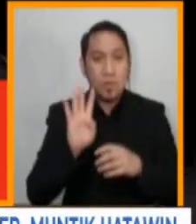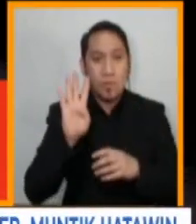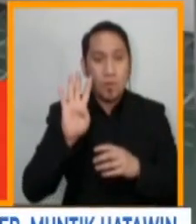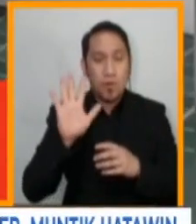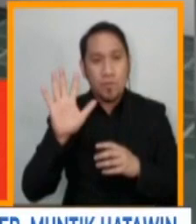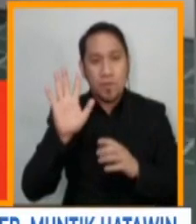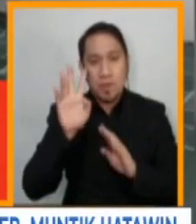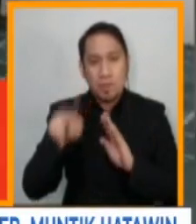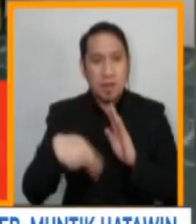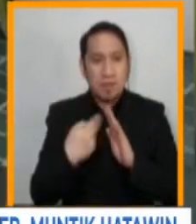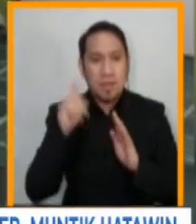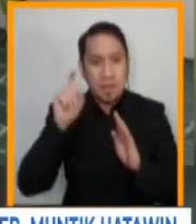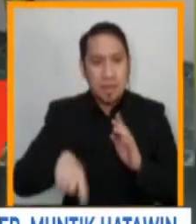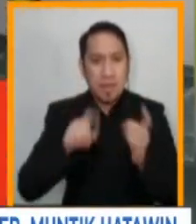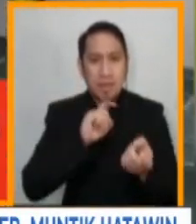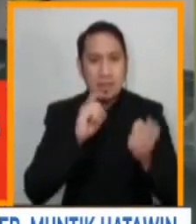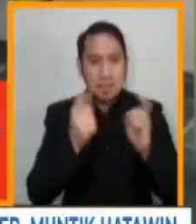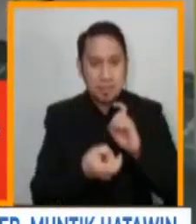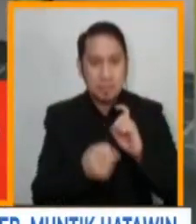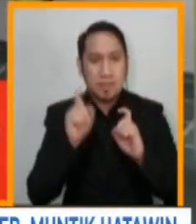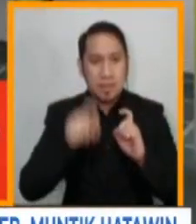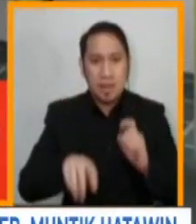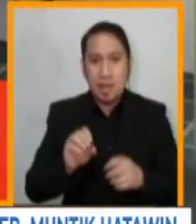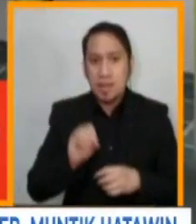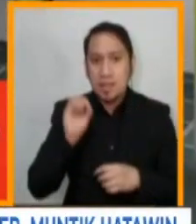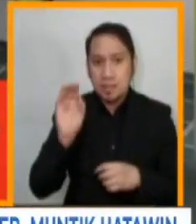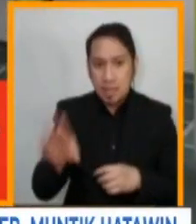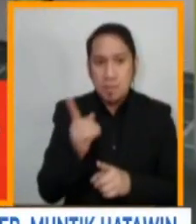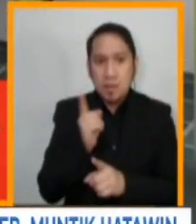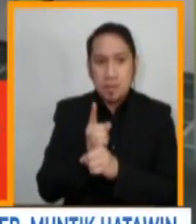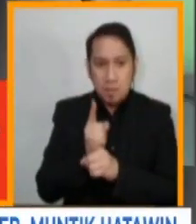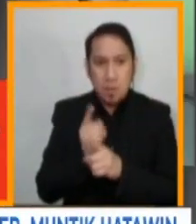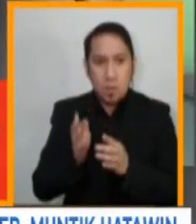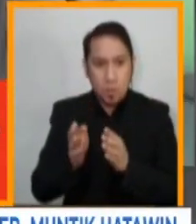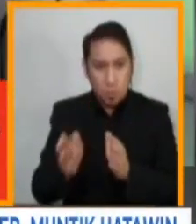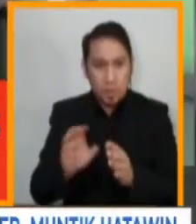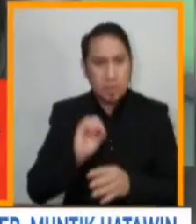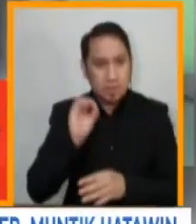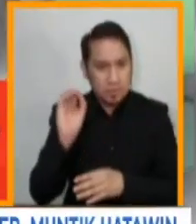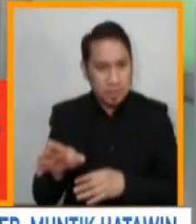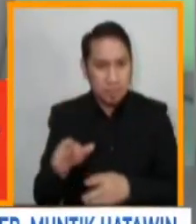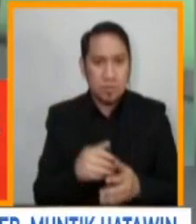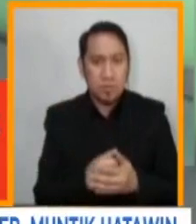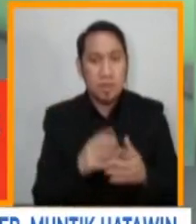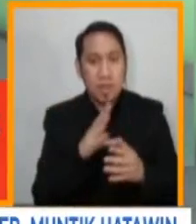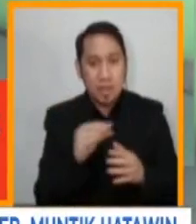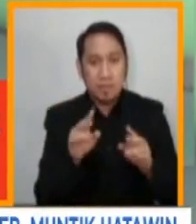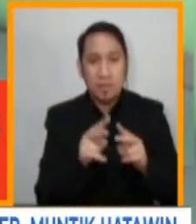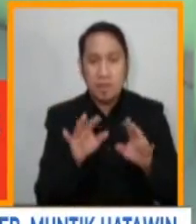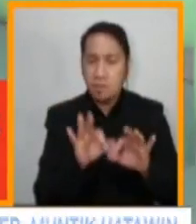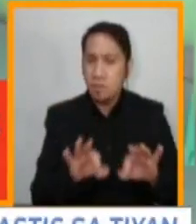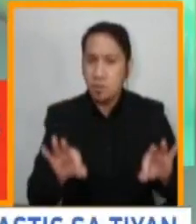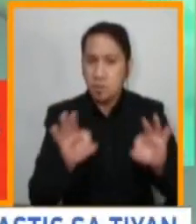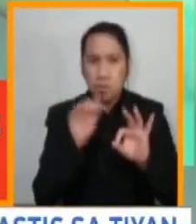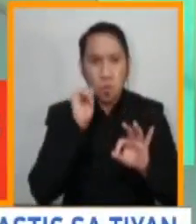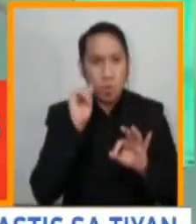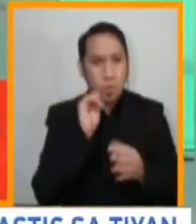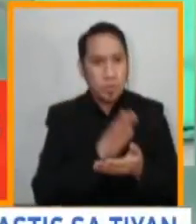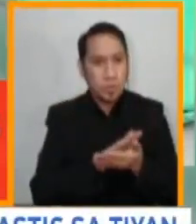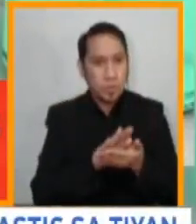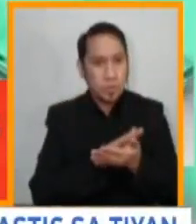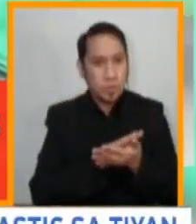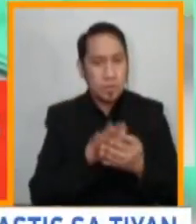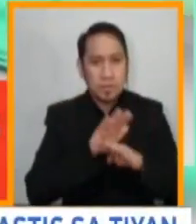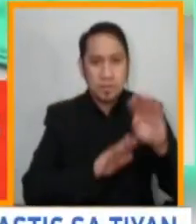Dapat itapon ng maayos ang anumang mask na ginamit. Pagkatapos, mahalagang maghugas sa mga kamay gamit ang tubig at sabon ng hand